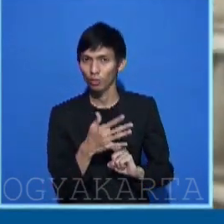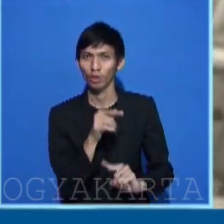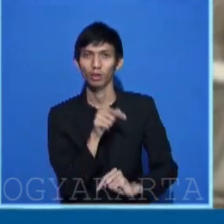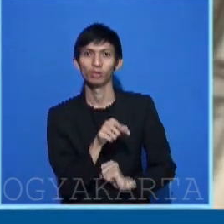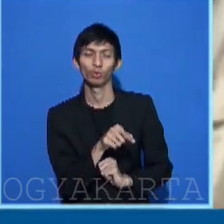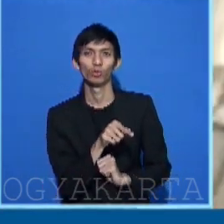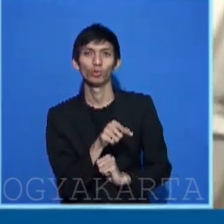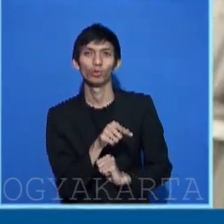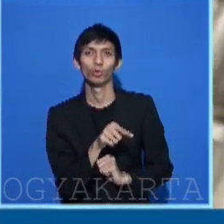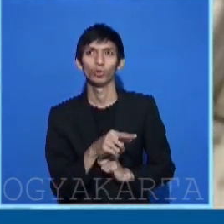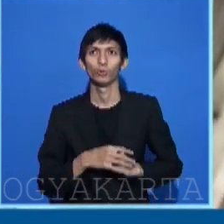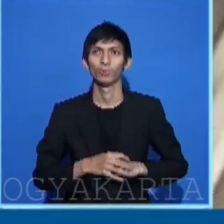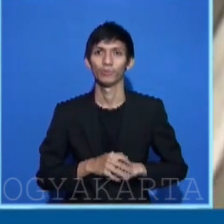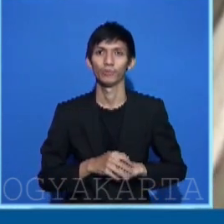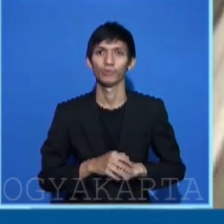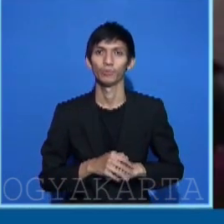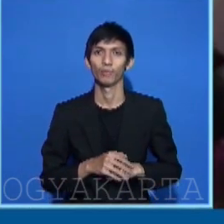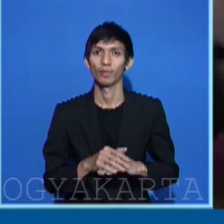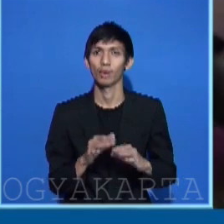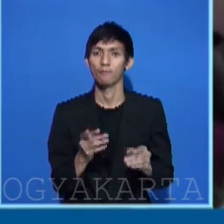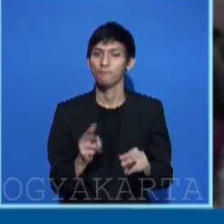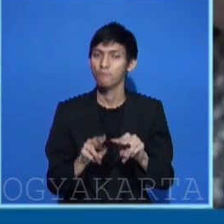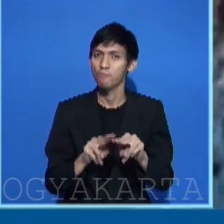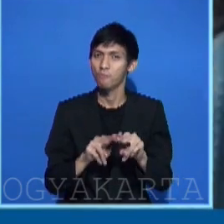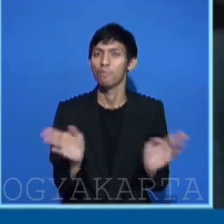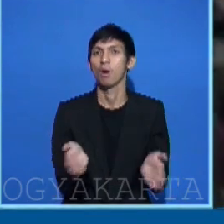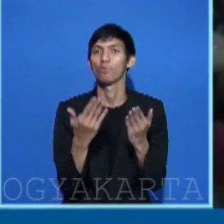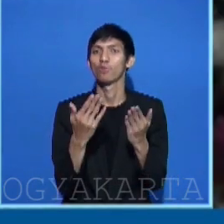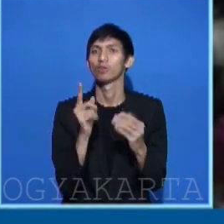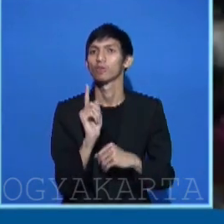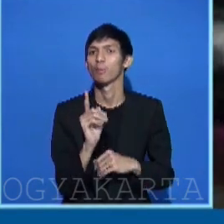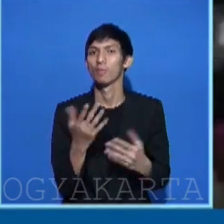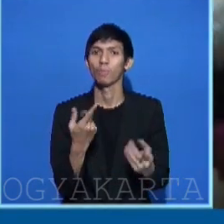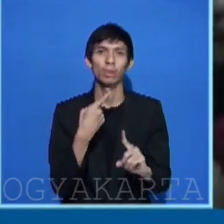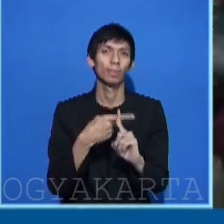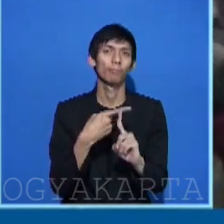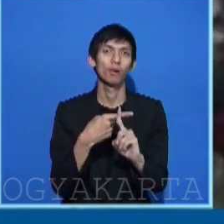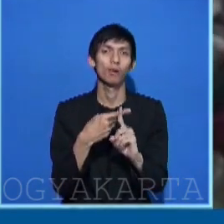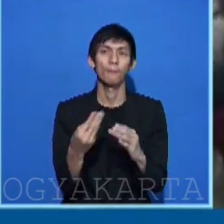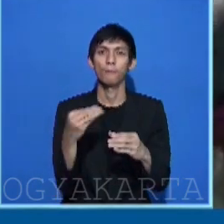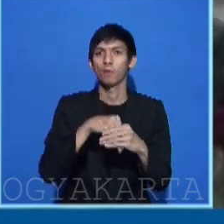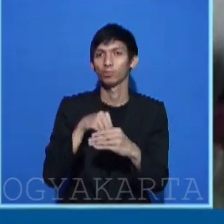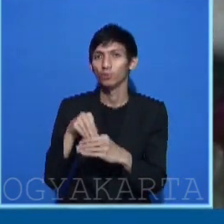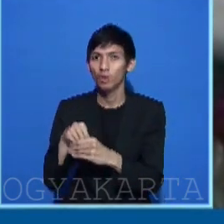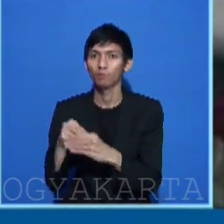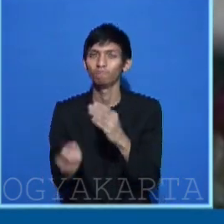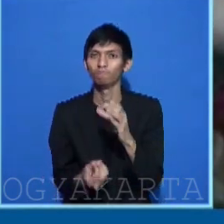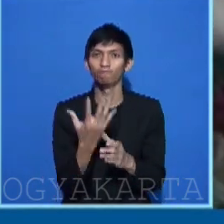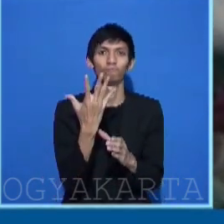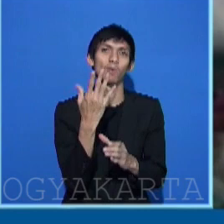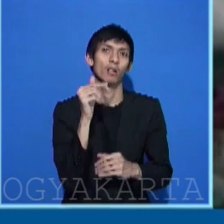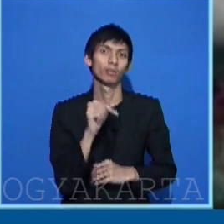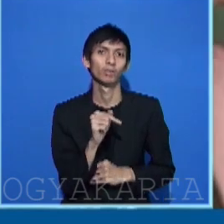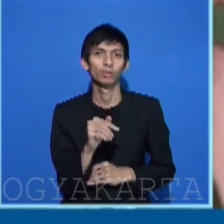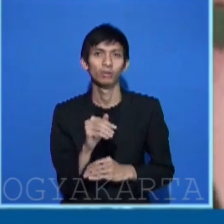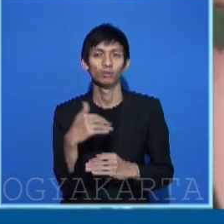tumut anjurung lampahing pembangunan lumantar sumbangsihipun nambah sumber pendapatan asli daerah. Kangge mujudaken bab ingkang